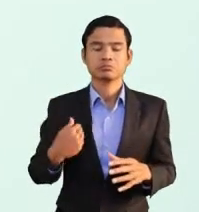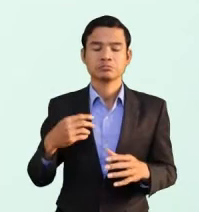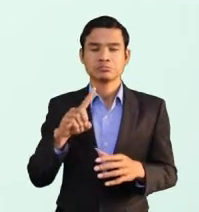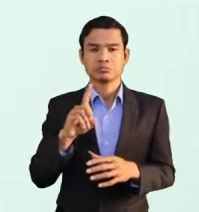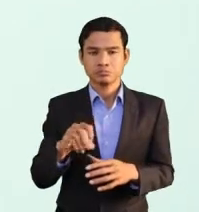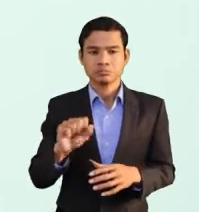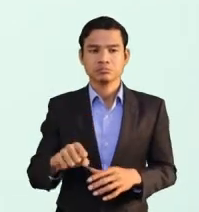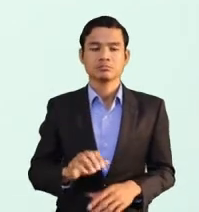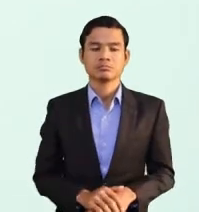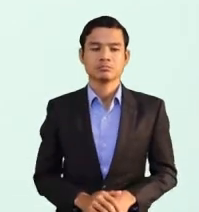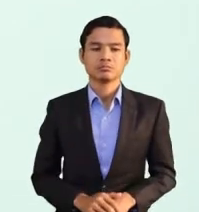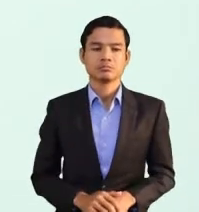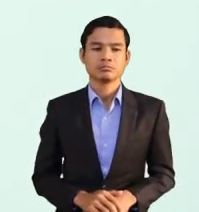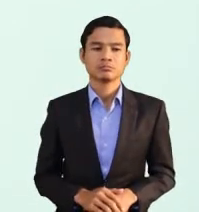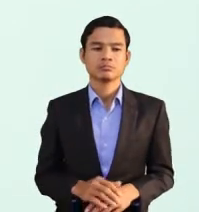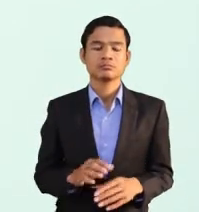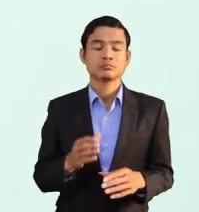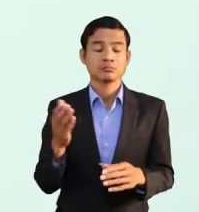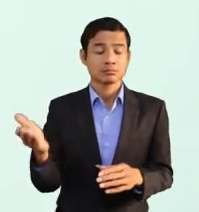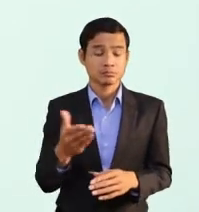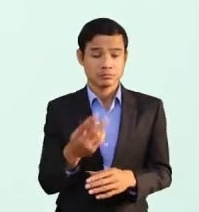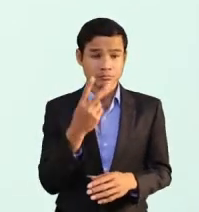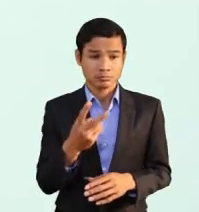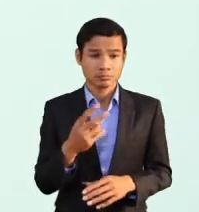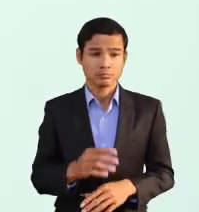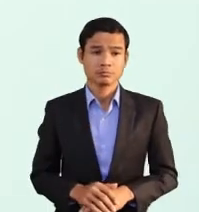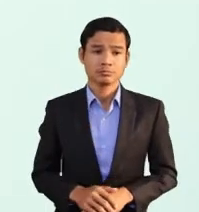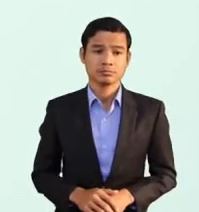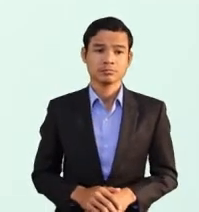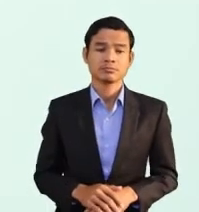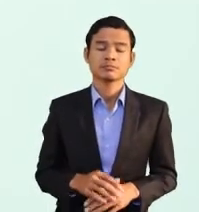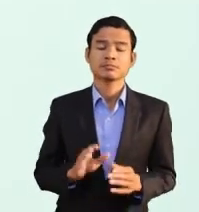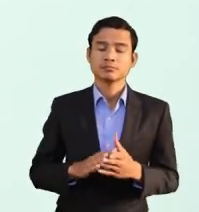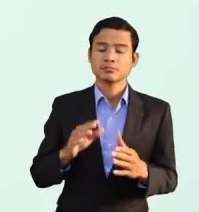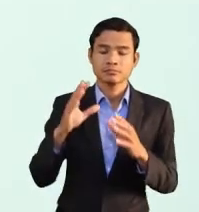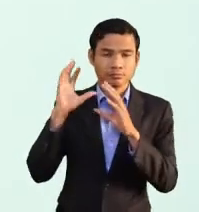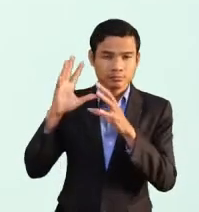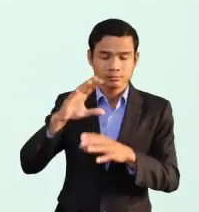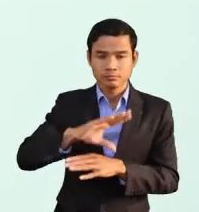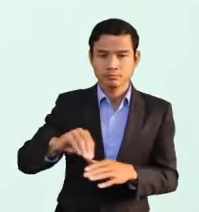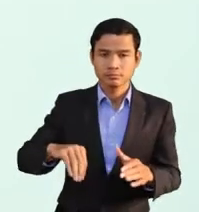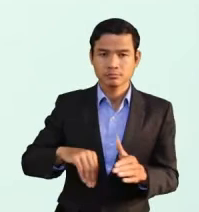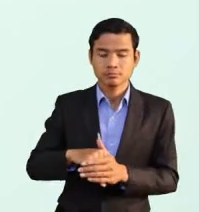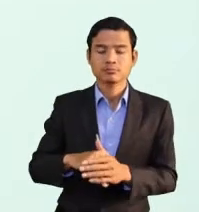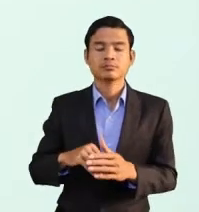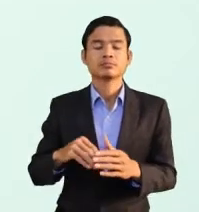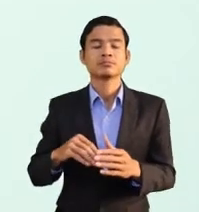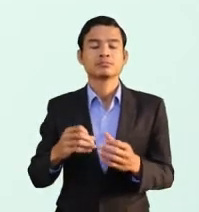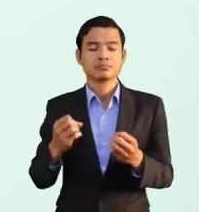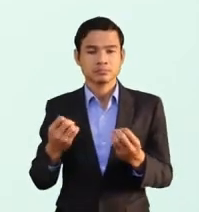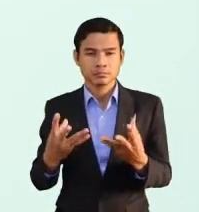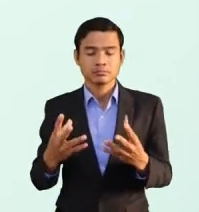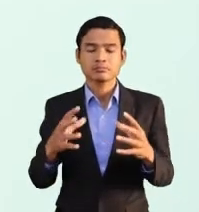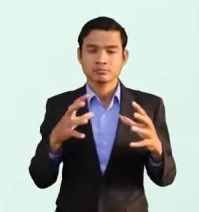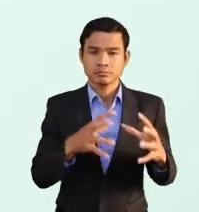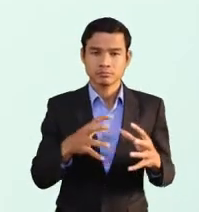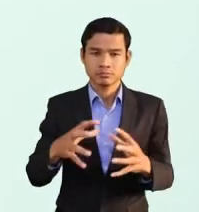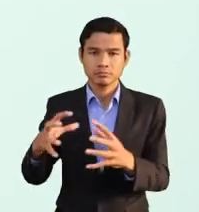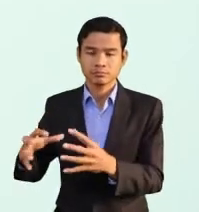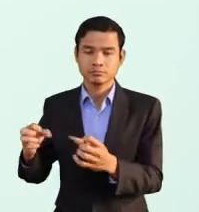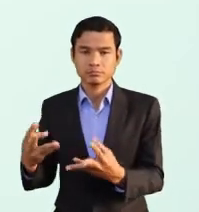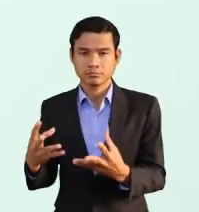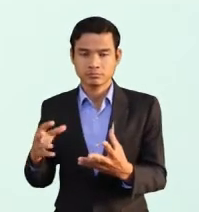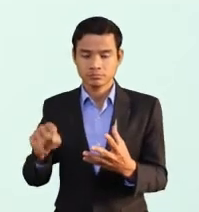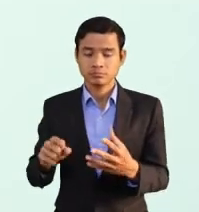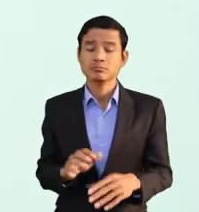đài nè con á lấy con mơ thả ta đông tiếng ó miên chầm nuôn bọn màn thầy chá